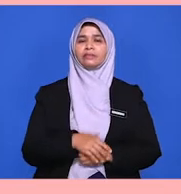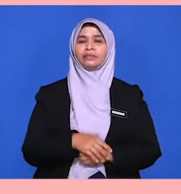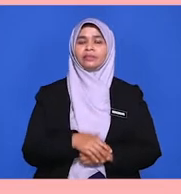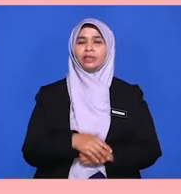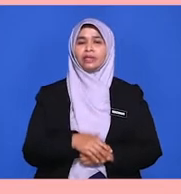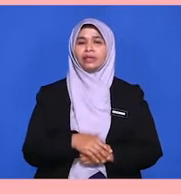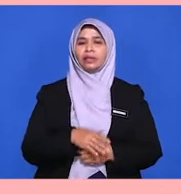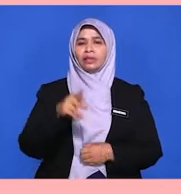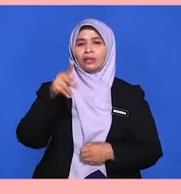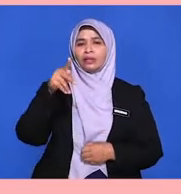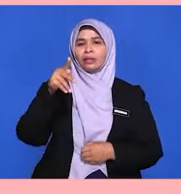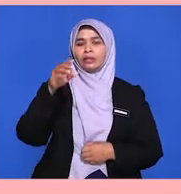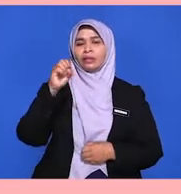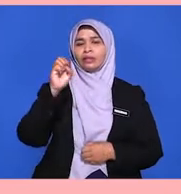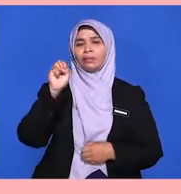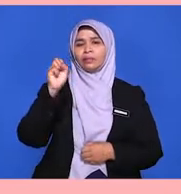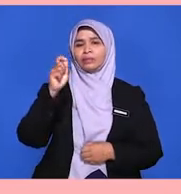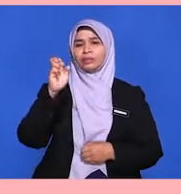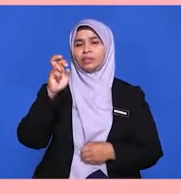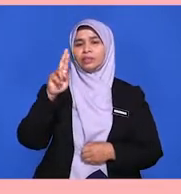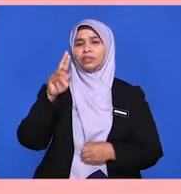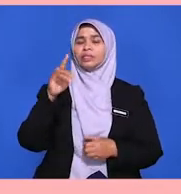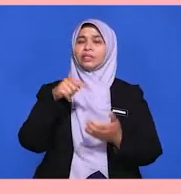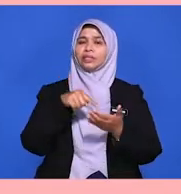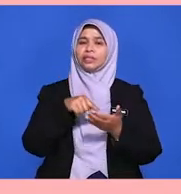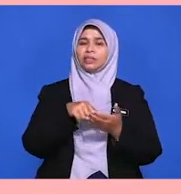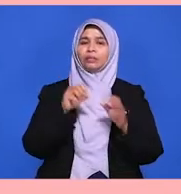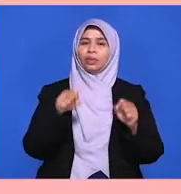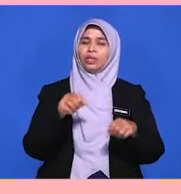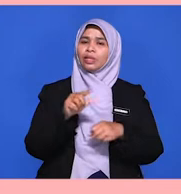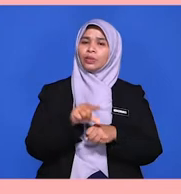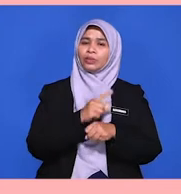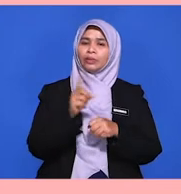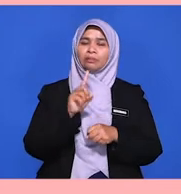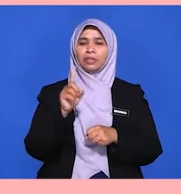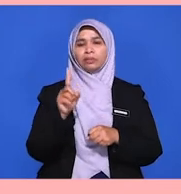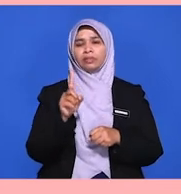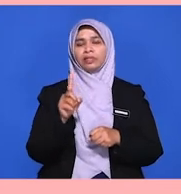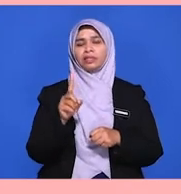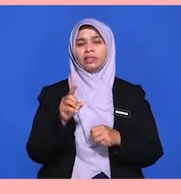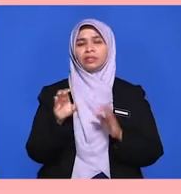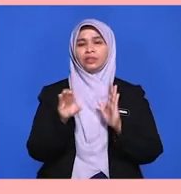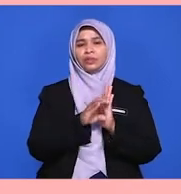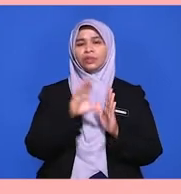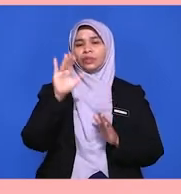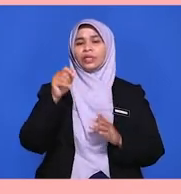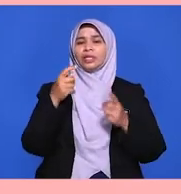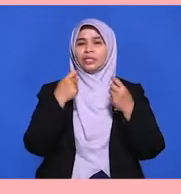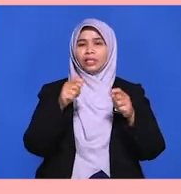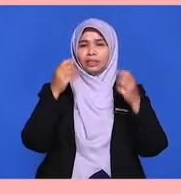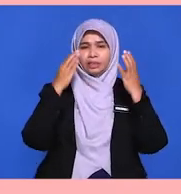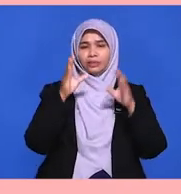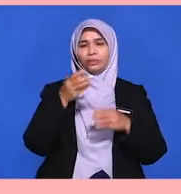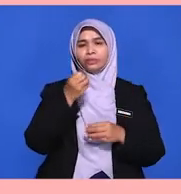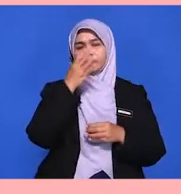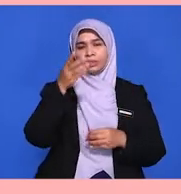Poster ini dihasilkan menggunakan mana-mana perisian seperti yang telah cikgu nyatakan tadi dan